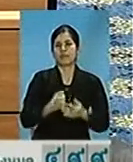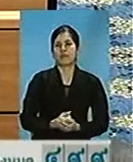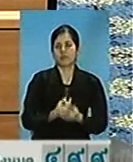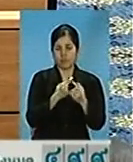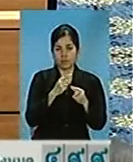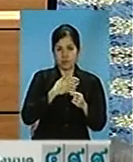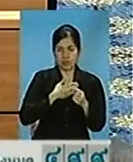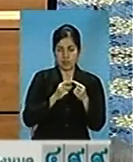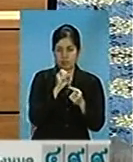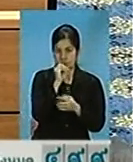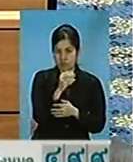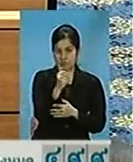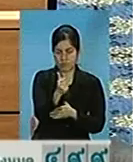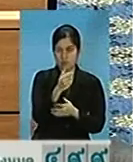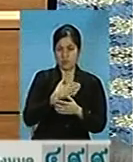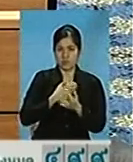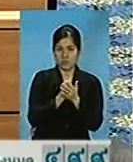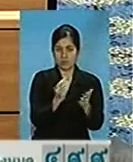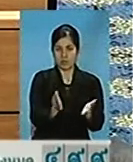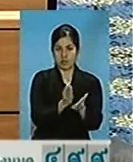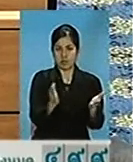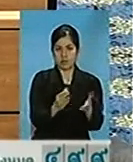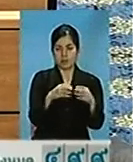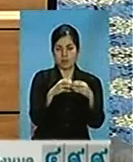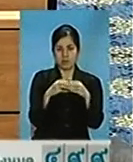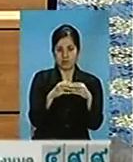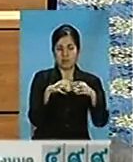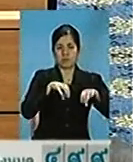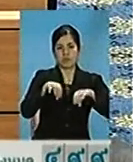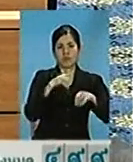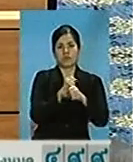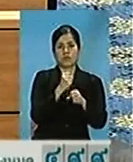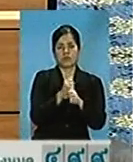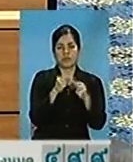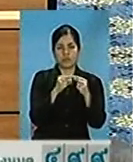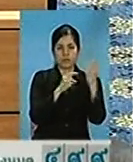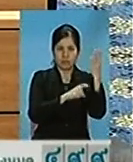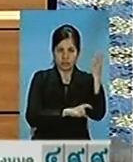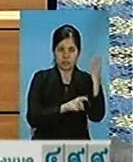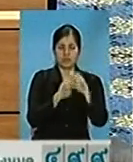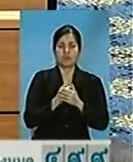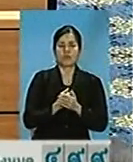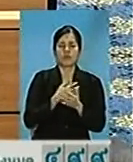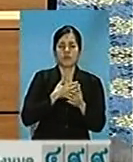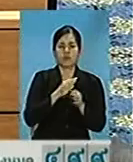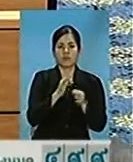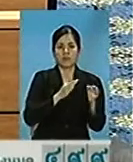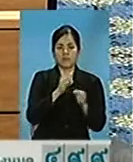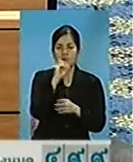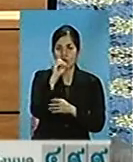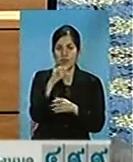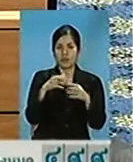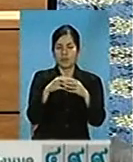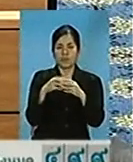ใส่บอกว่าเราจะช่วยผู้ประกอบกิจการยางแล้วอธิบายรวมด้วยว่าพ่อค้ารวมทั้งพ่อค้าส่ง